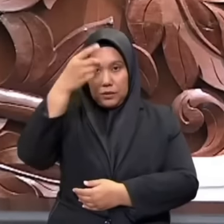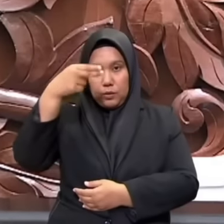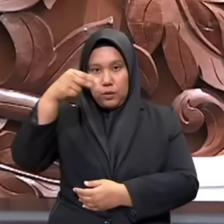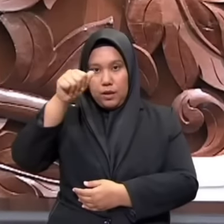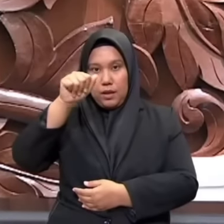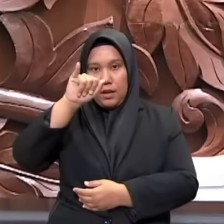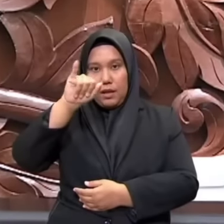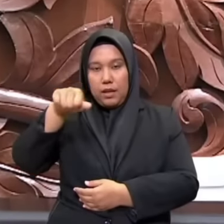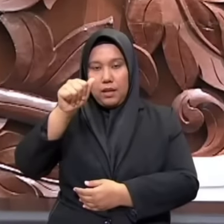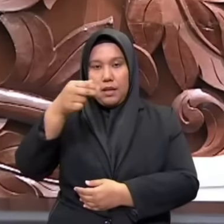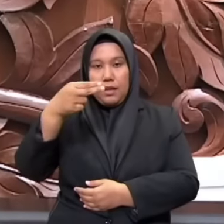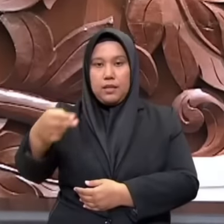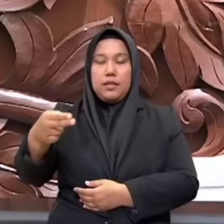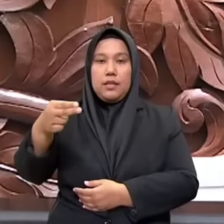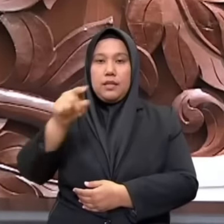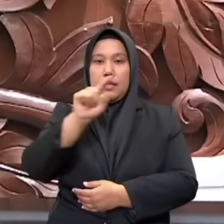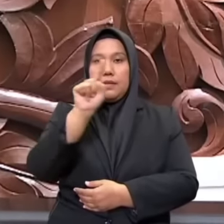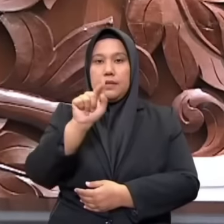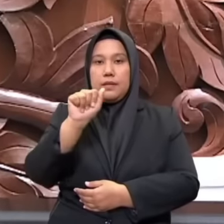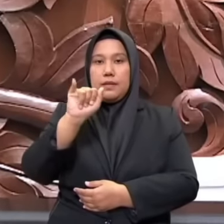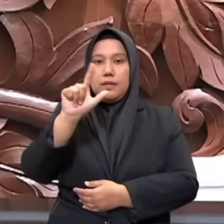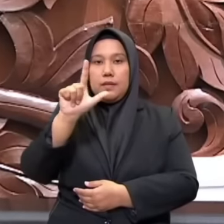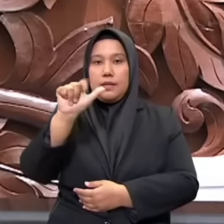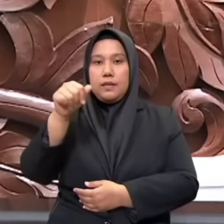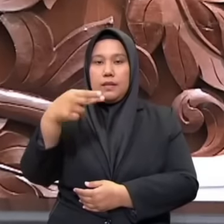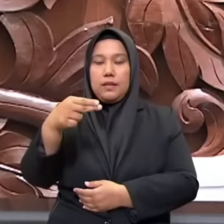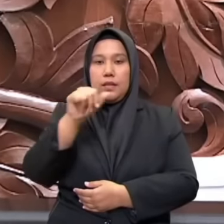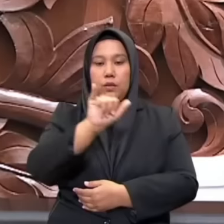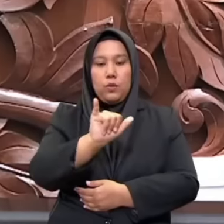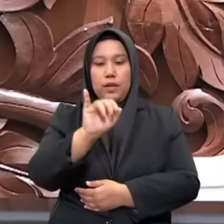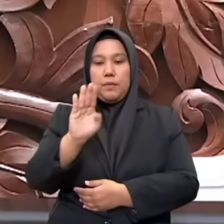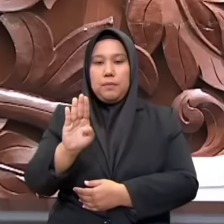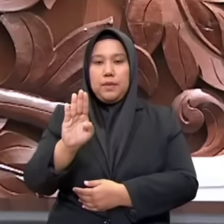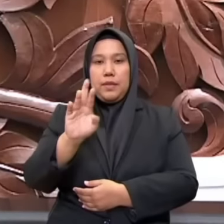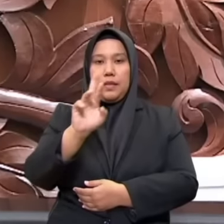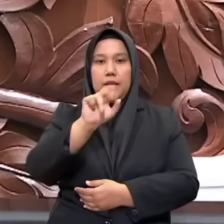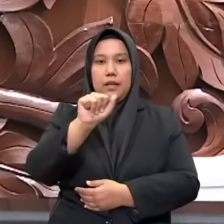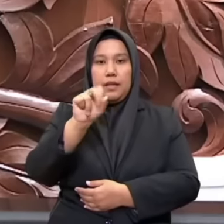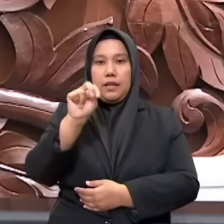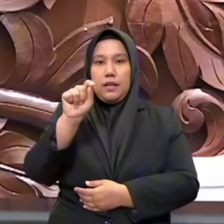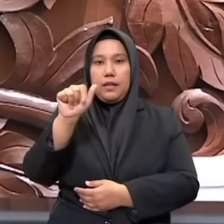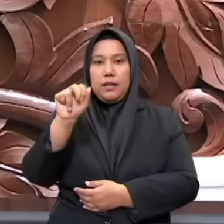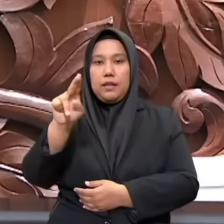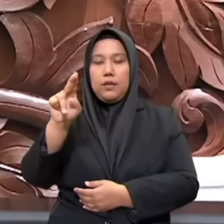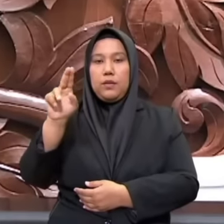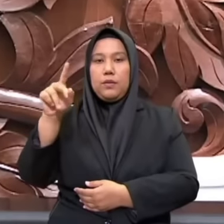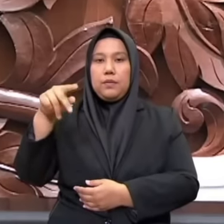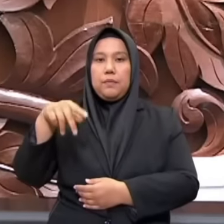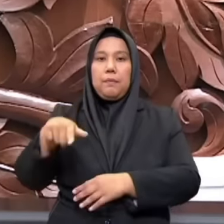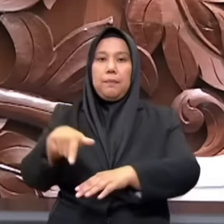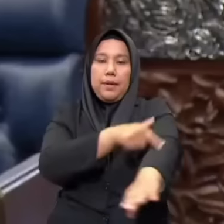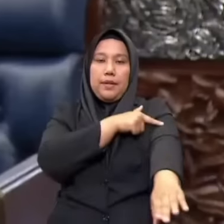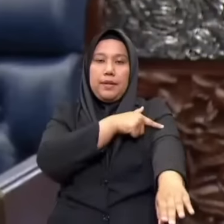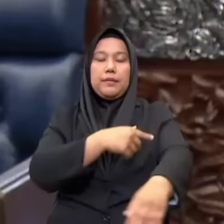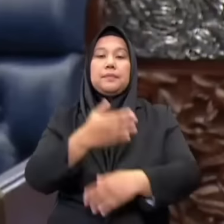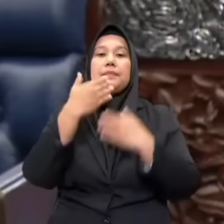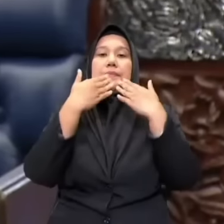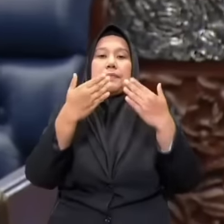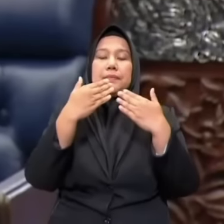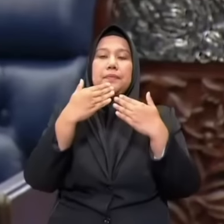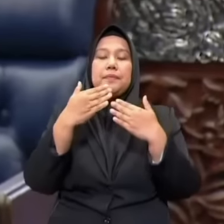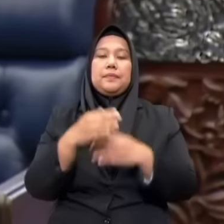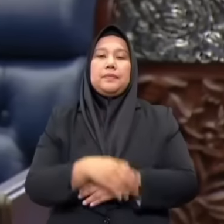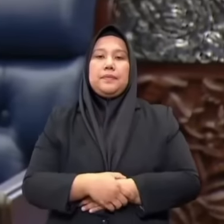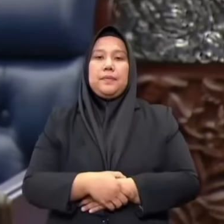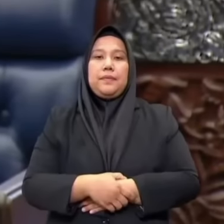Zailah binti Muhammad Yusof Yang Berhormat Rantau Panjang. Terima kasih Yang Dipertua. Bismillahirrahmanirrahim.